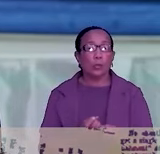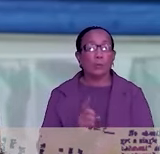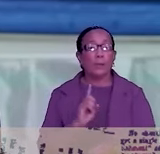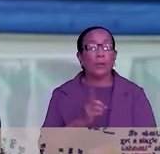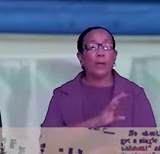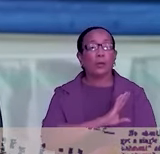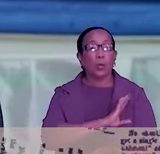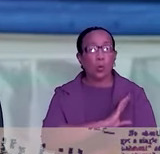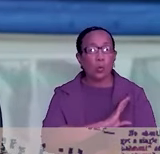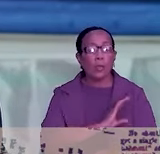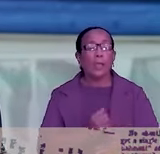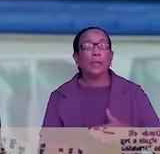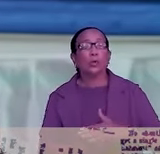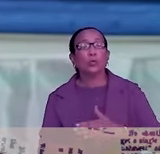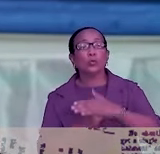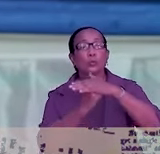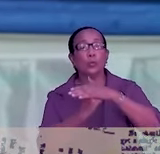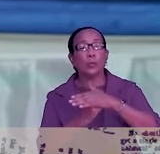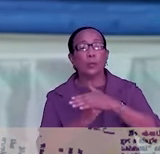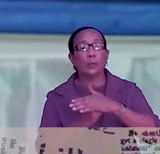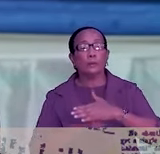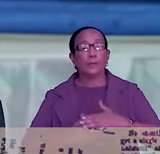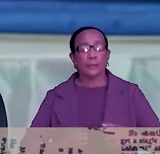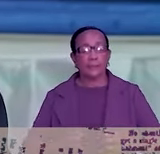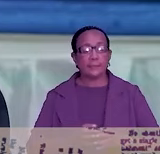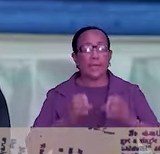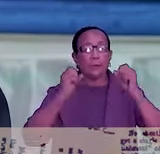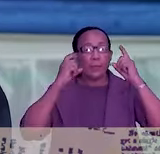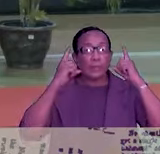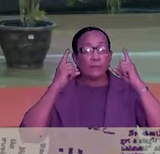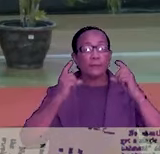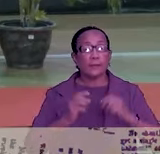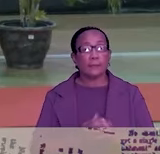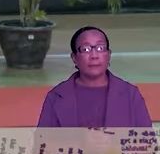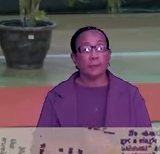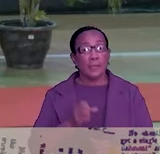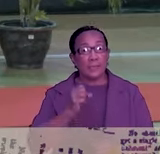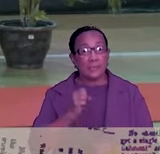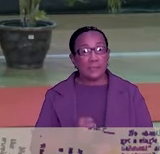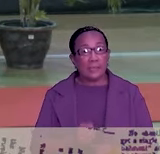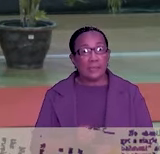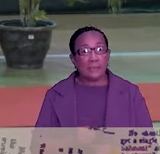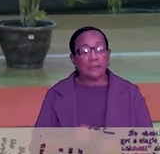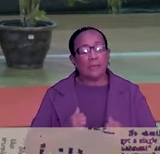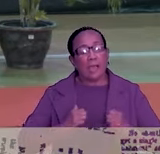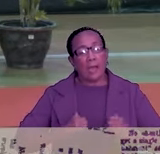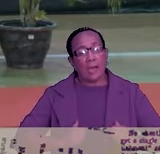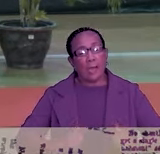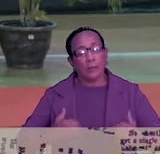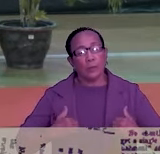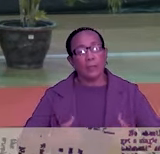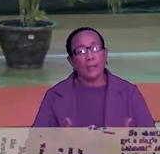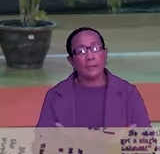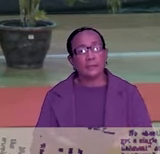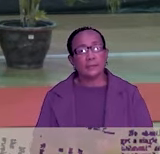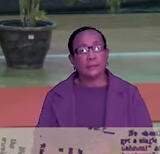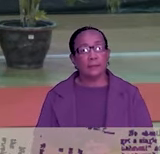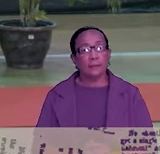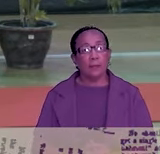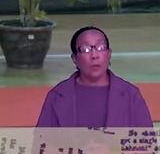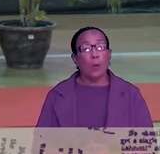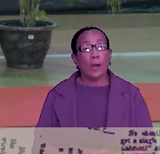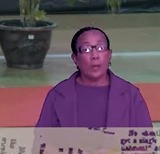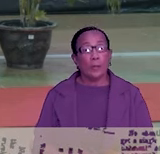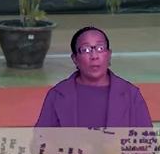Presidente Chandrika Prasad Santokitaki desani di bemus fudu, di betranga fudu, noya so e